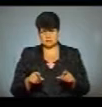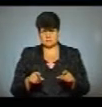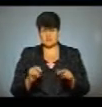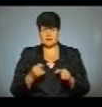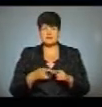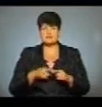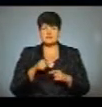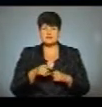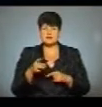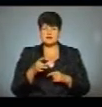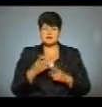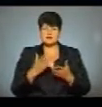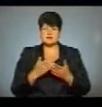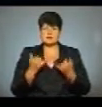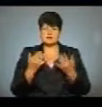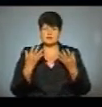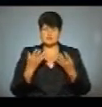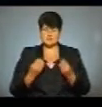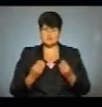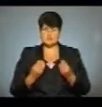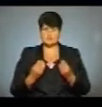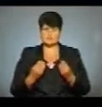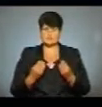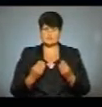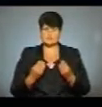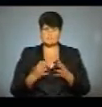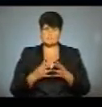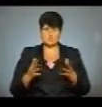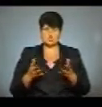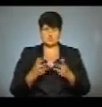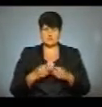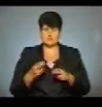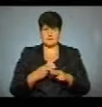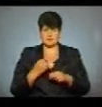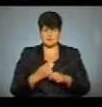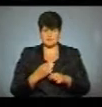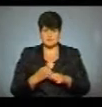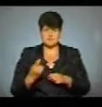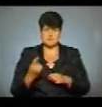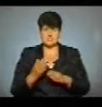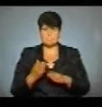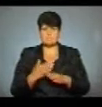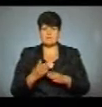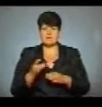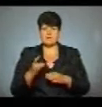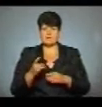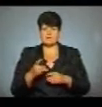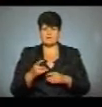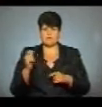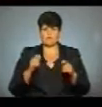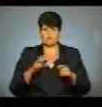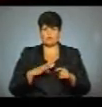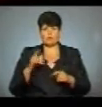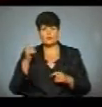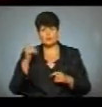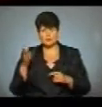це райони, де є на сьогоднішній день в наших філіях найбільша кількість безробітних. Перший міжрайонний форум відбувся цього року в